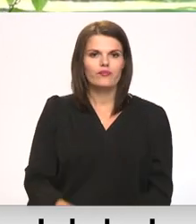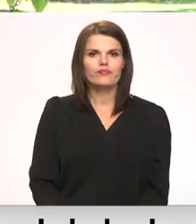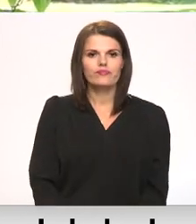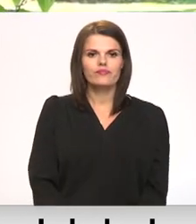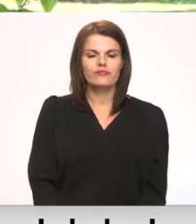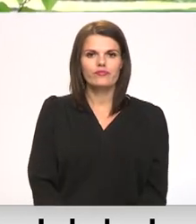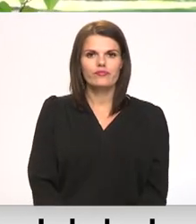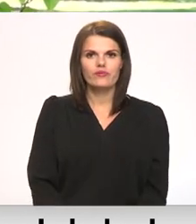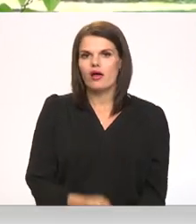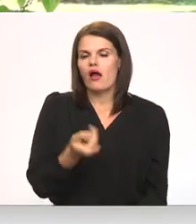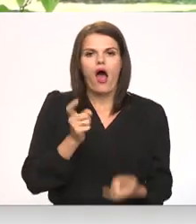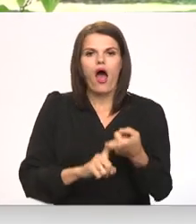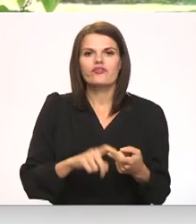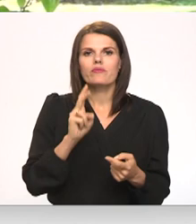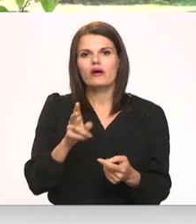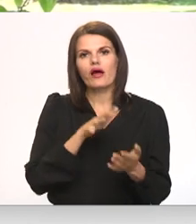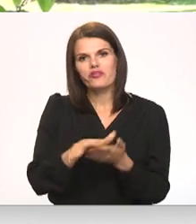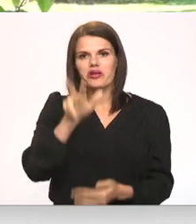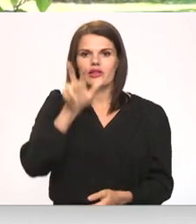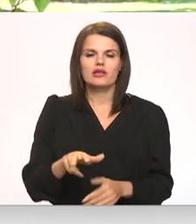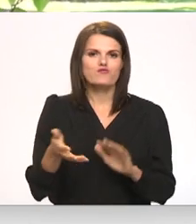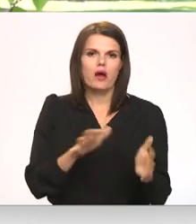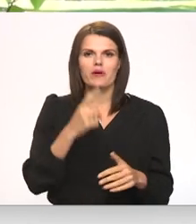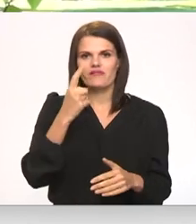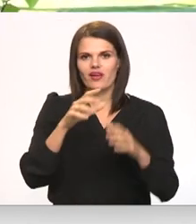tērē? 3 mēneši apmēram.